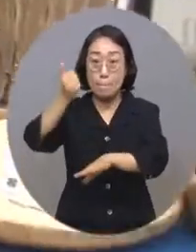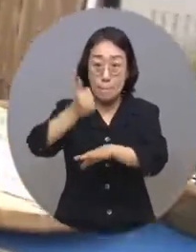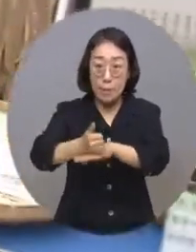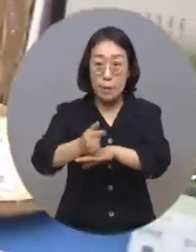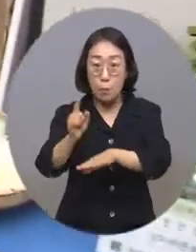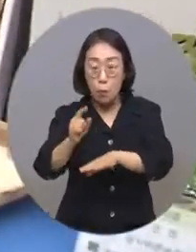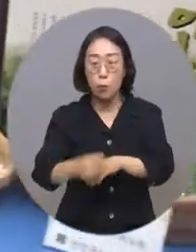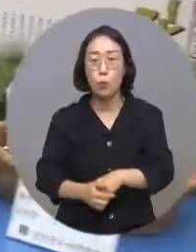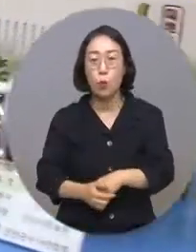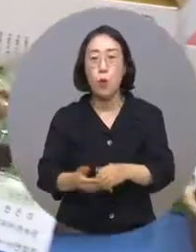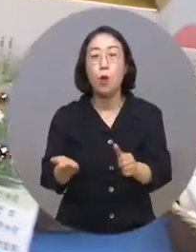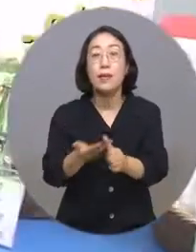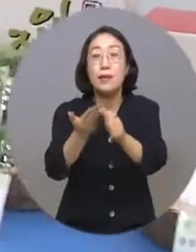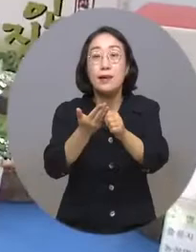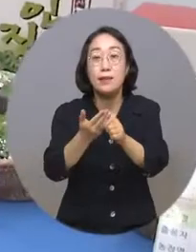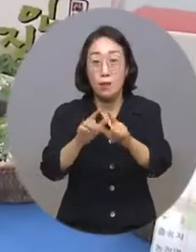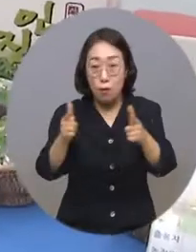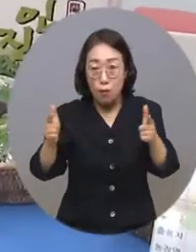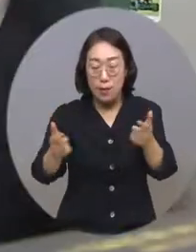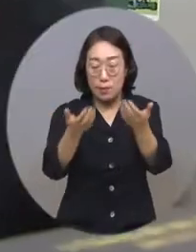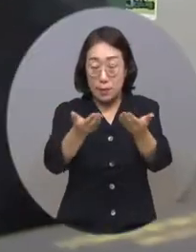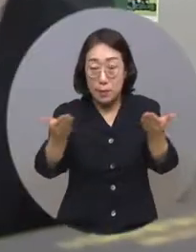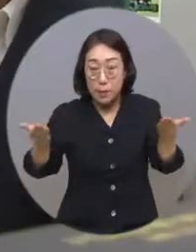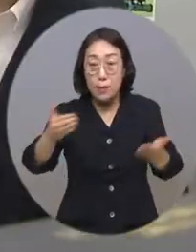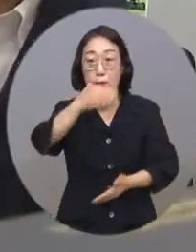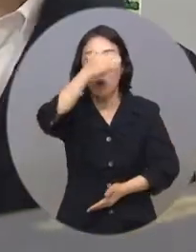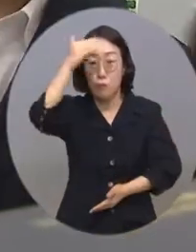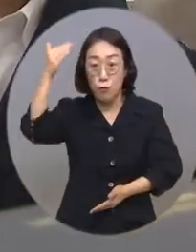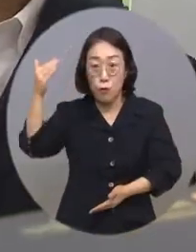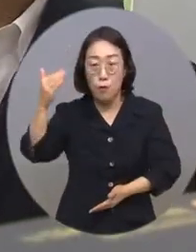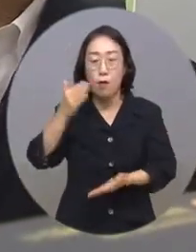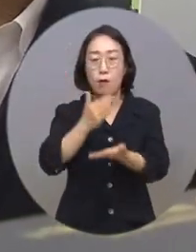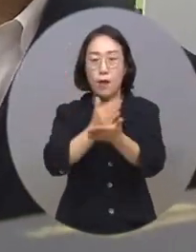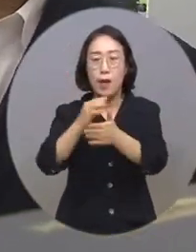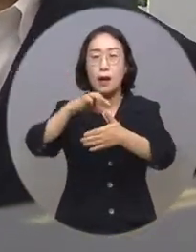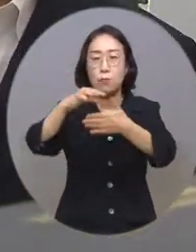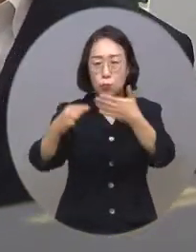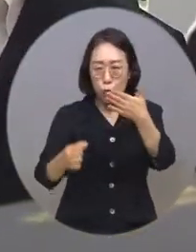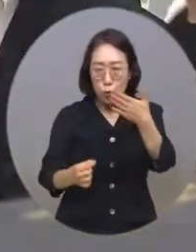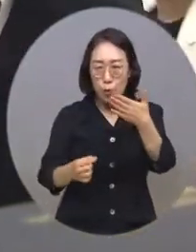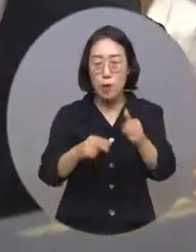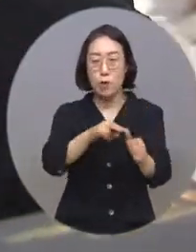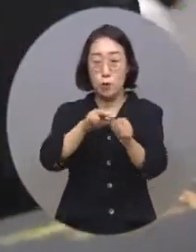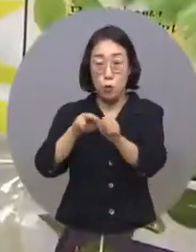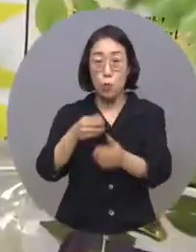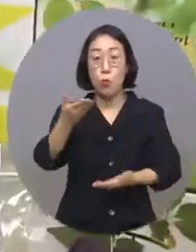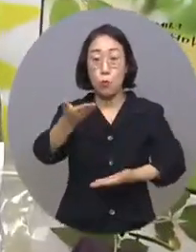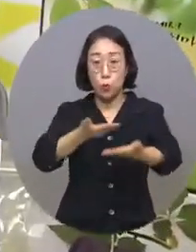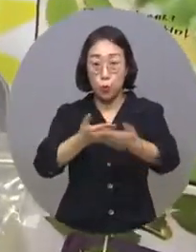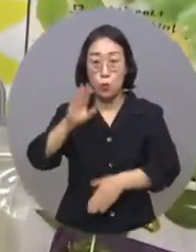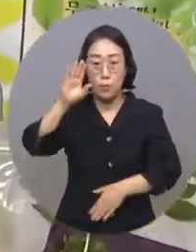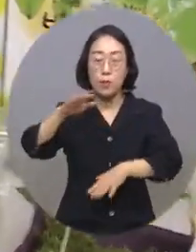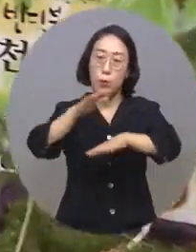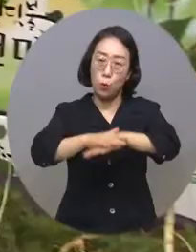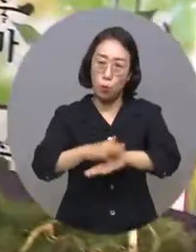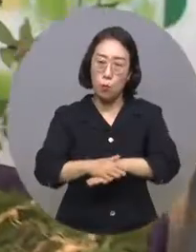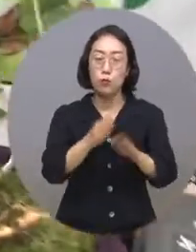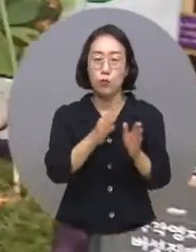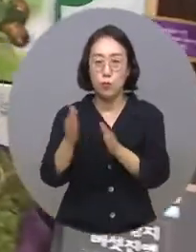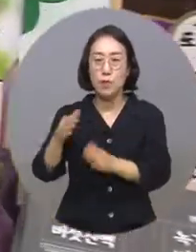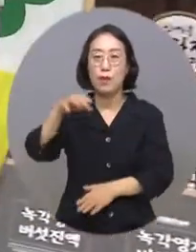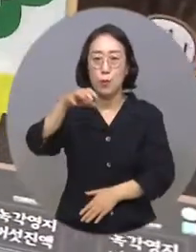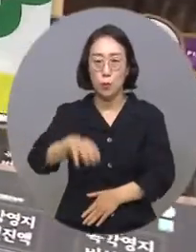전시 그린 아이디어 경진대회 등 다양한 프로그램을 통해 상호 정보교류와 미래 농업을 준비하는 장이